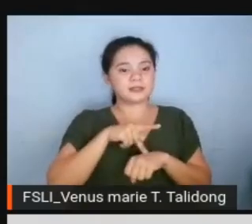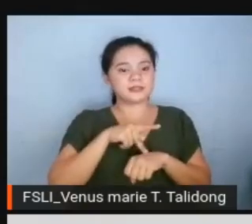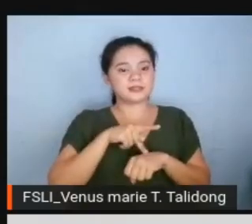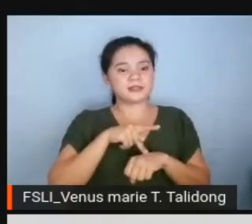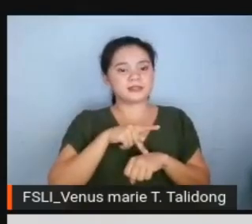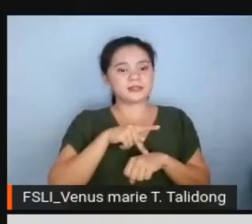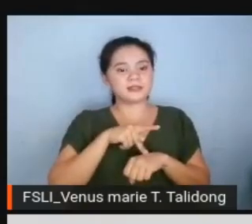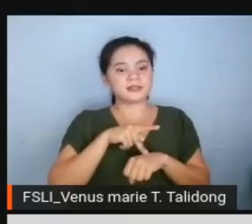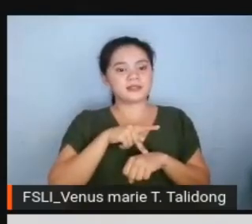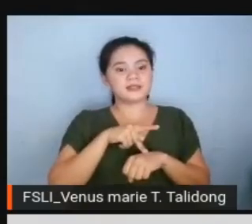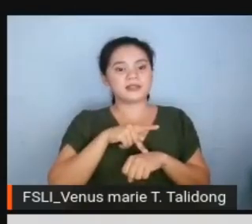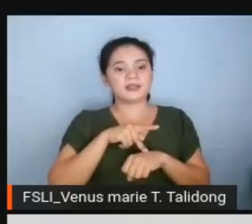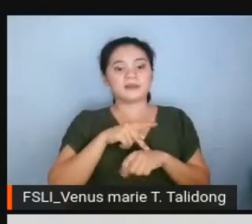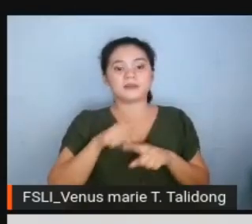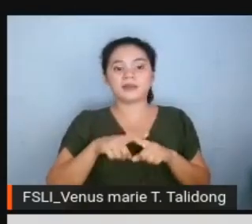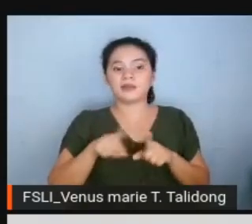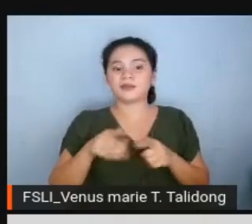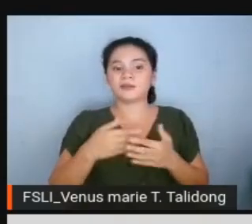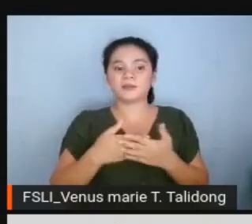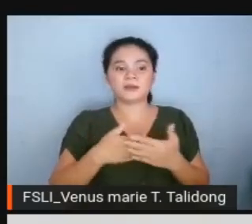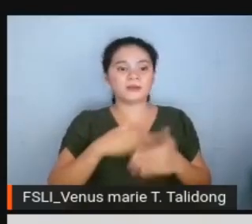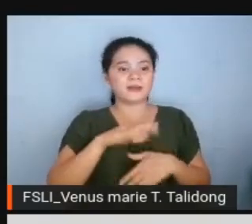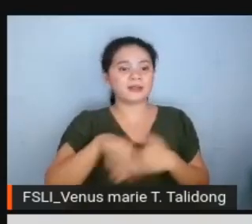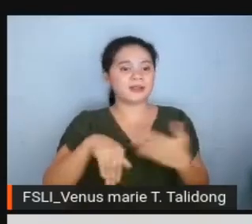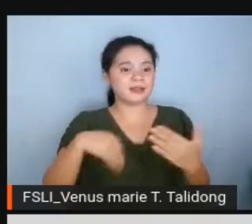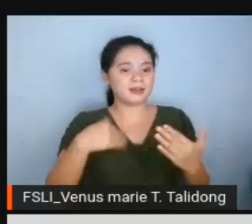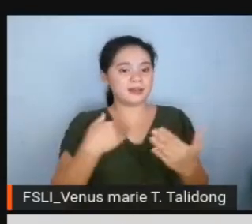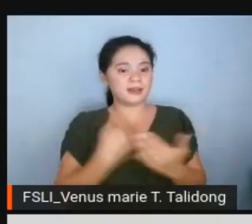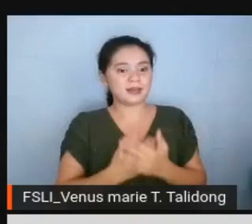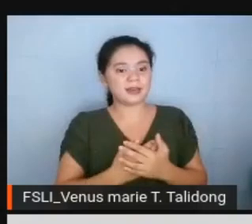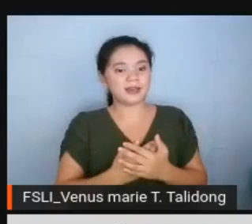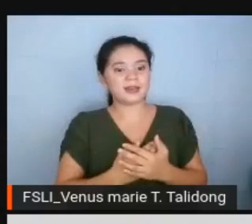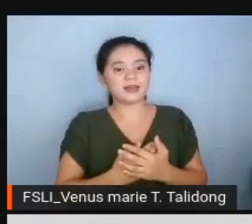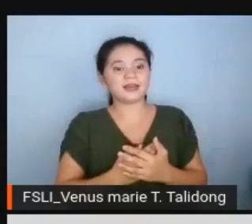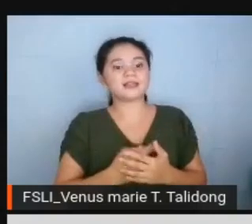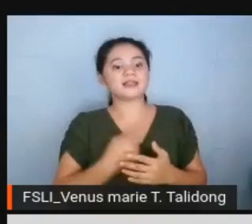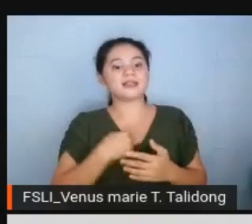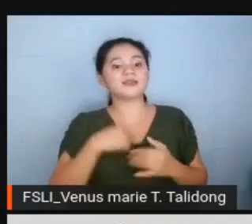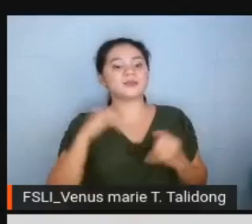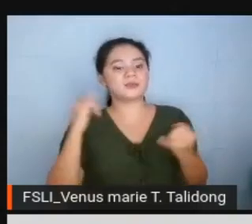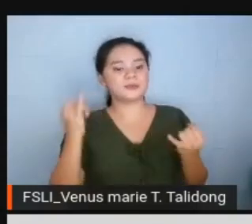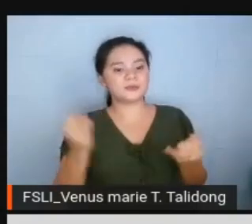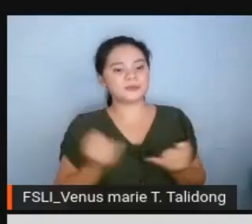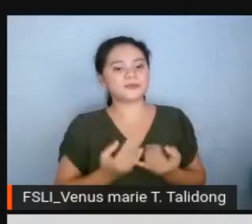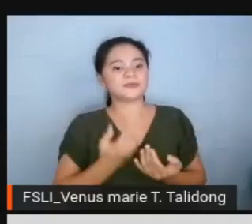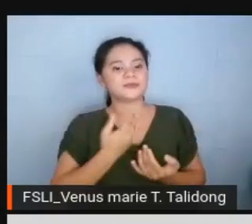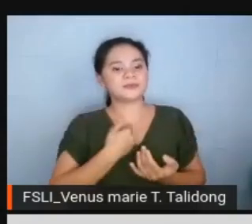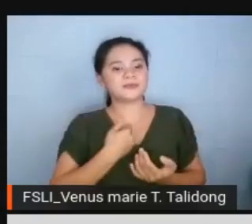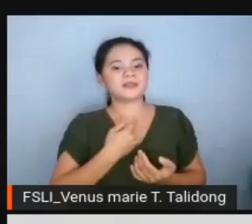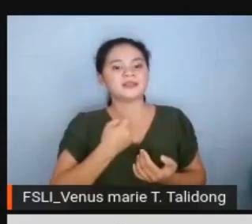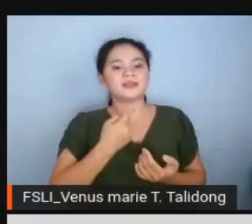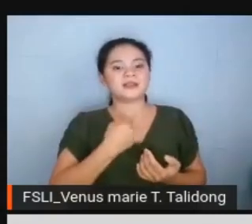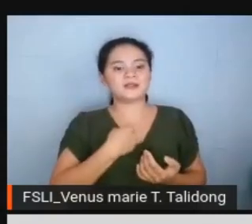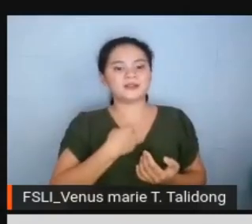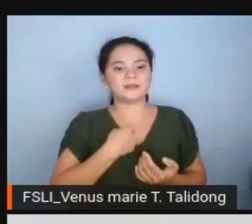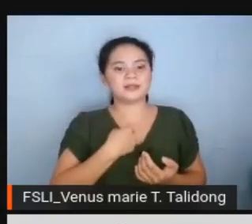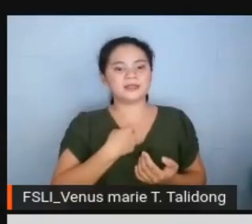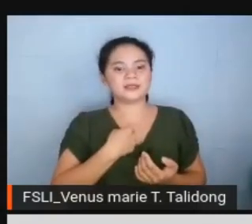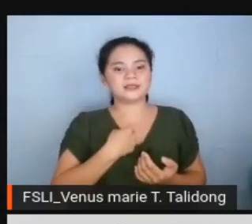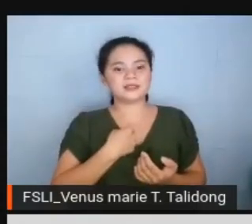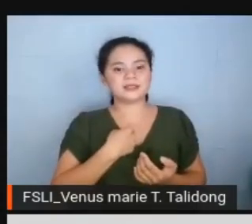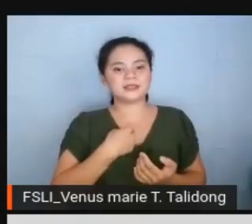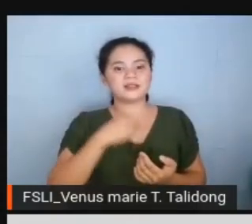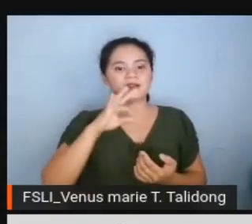ngunit bago ang lahat, simulan ko muna sa pagpapakilala ng aking sarili. Ako nga po pala si Franz